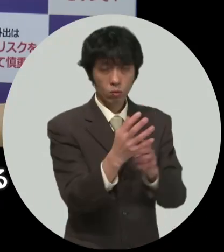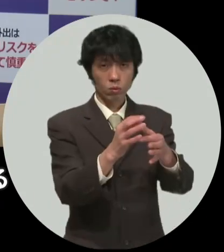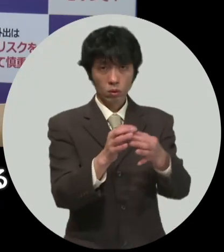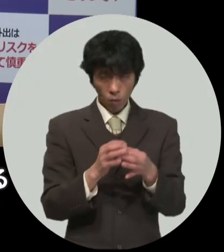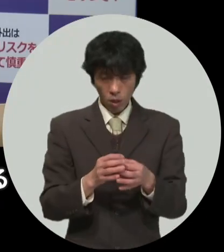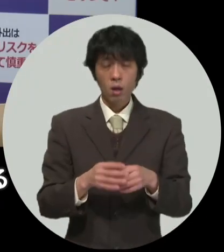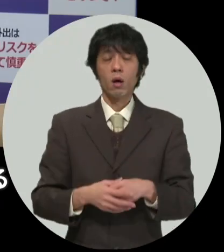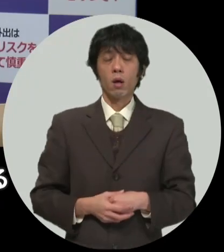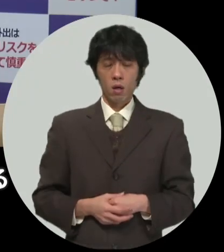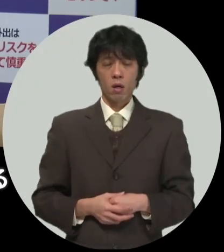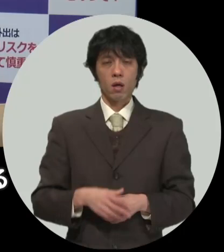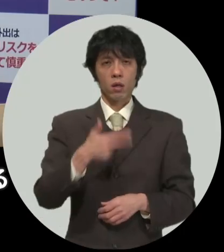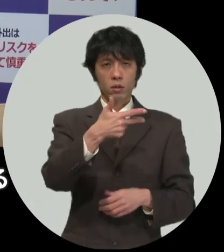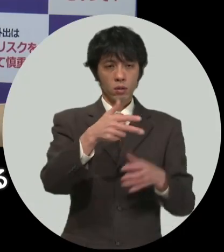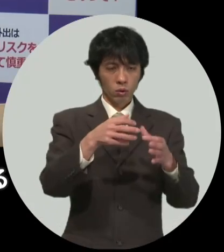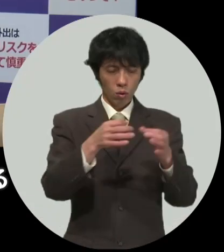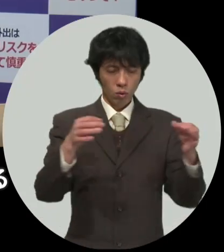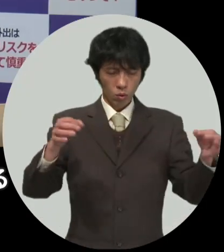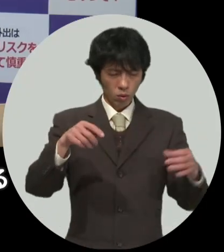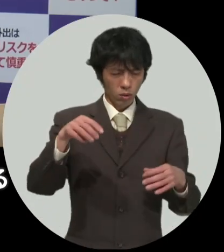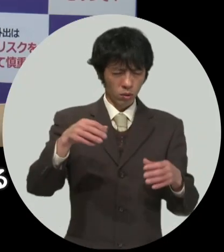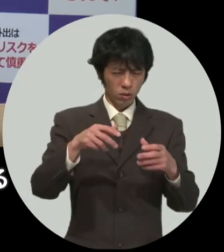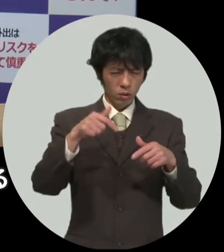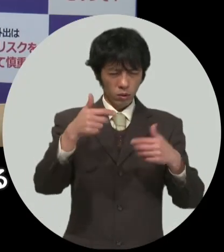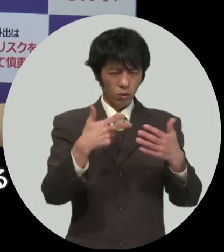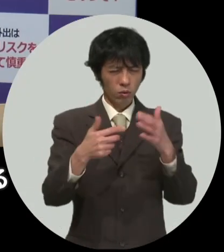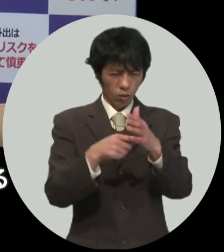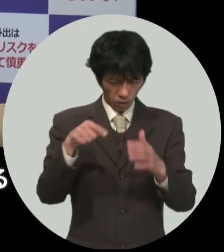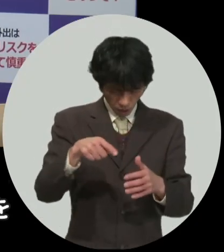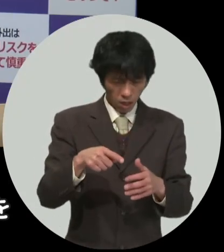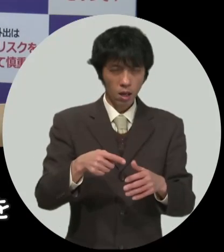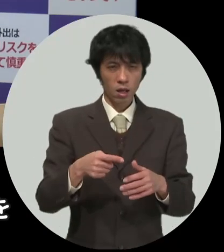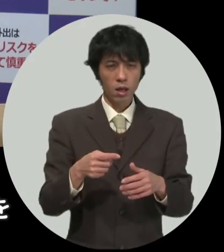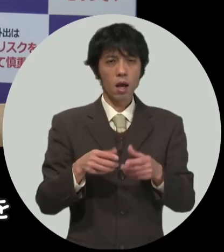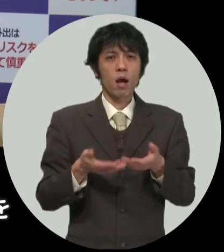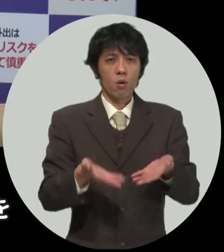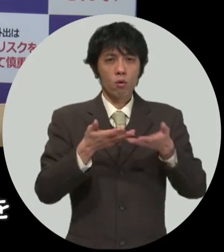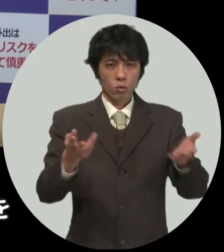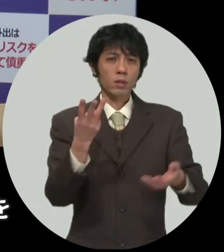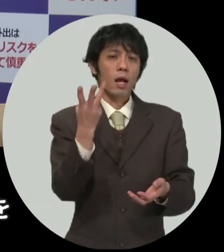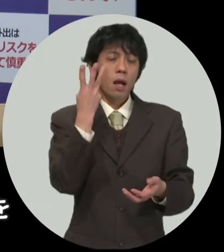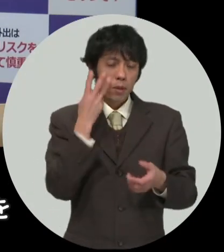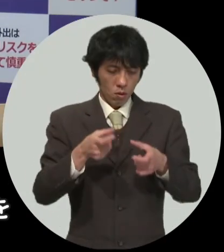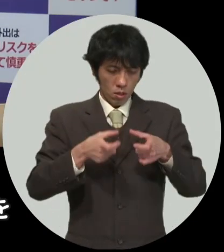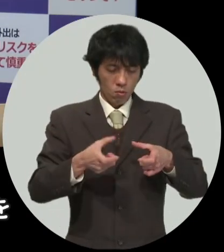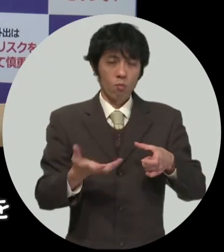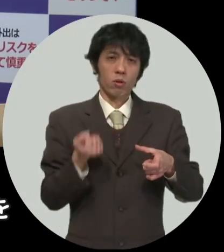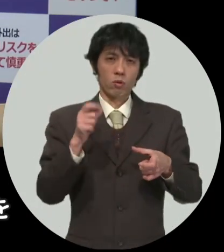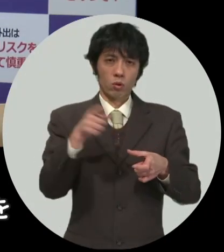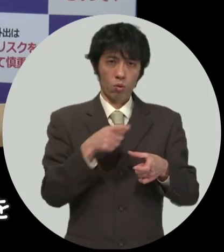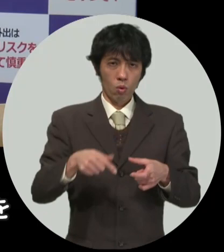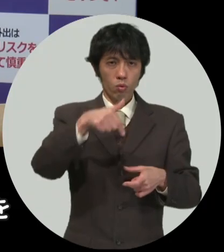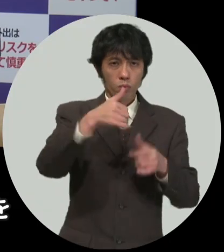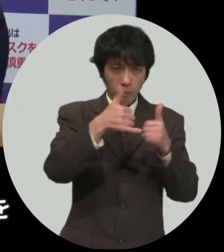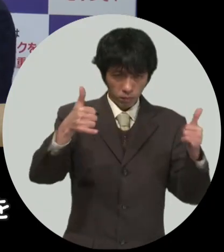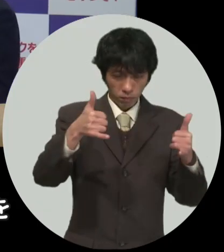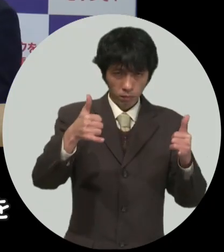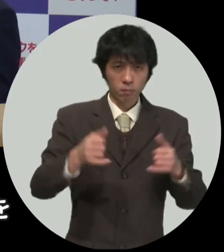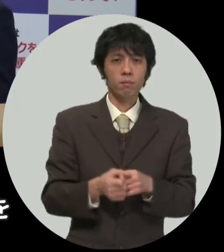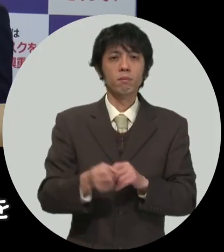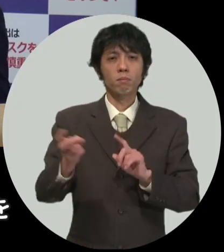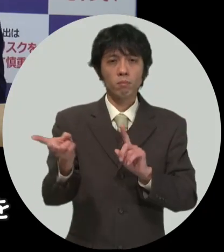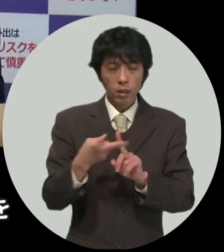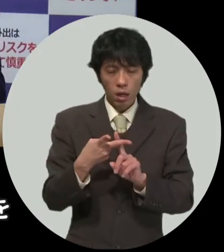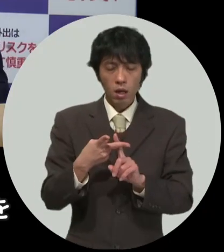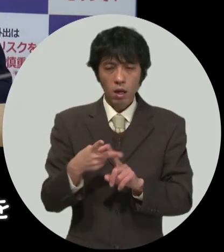市町村が発行します3回目の接種券を持っておられる方で、京都府民もしくはですね、京都府民じゃな